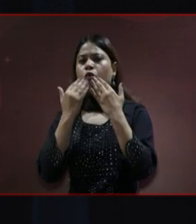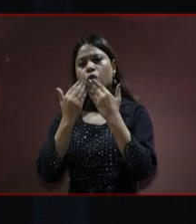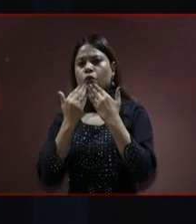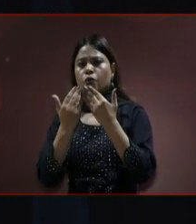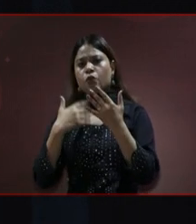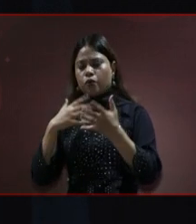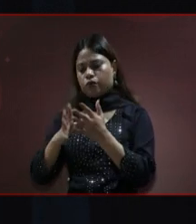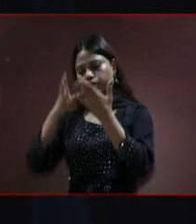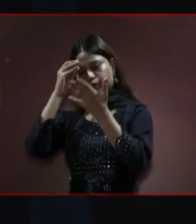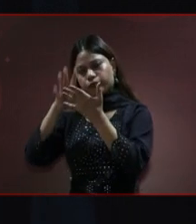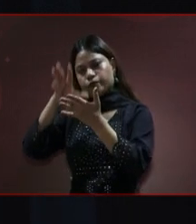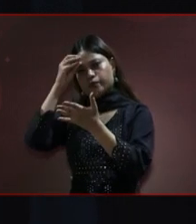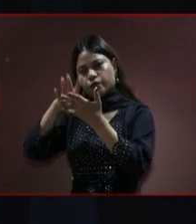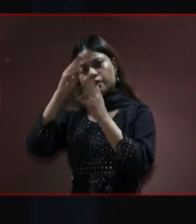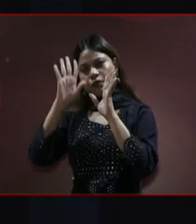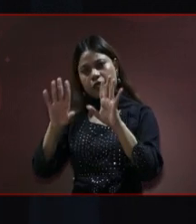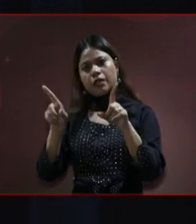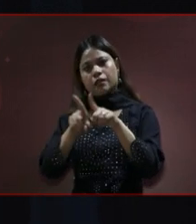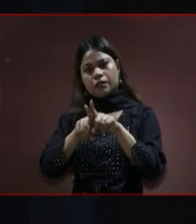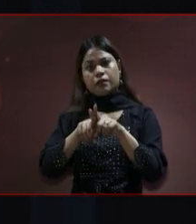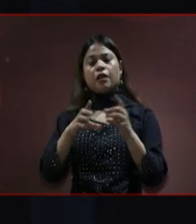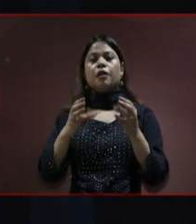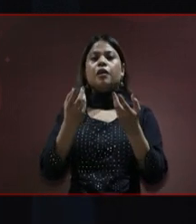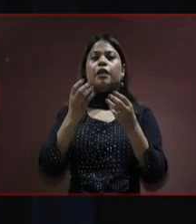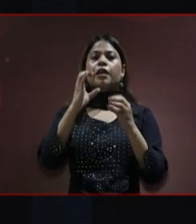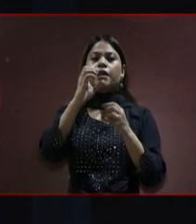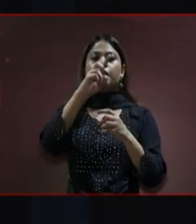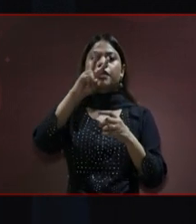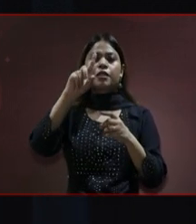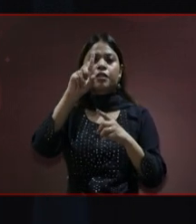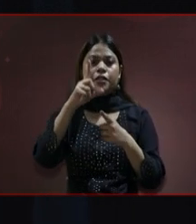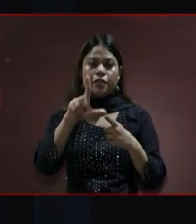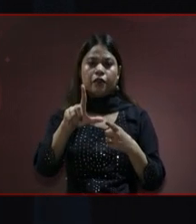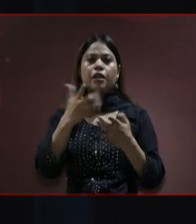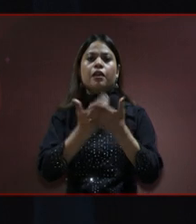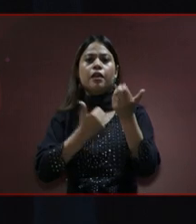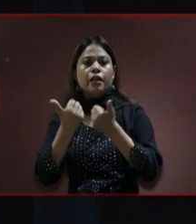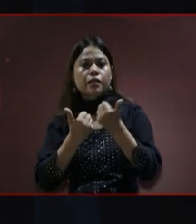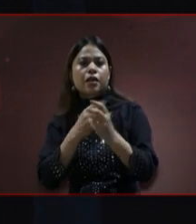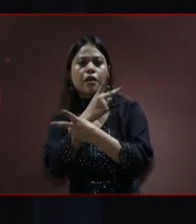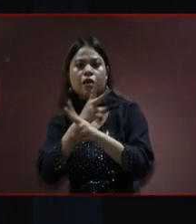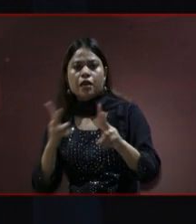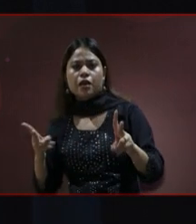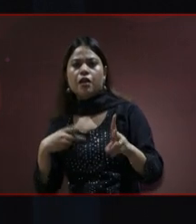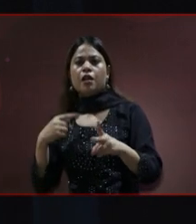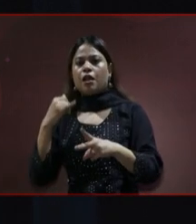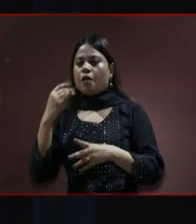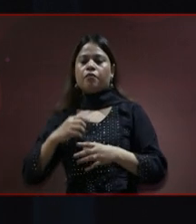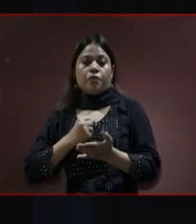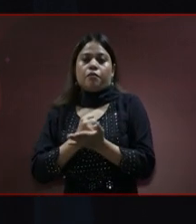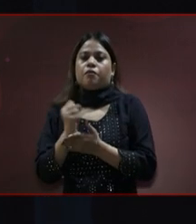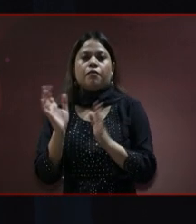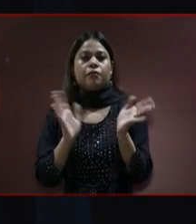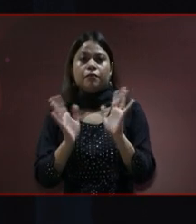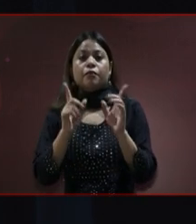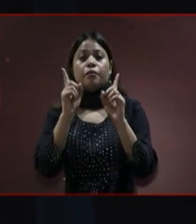एक आधा बार कुछ मित्र मैंने तो कभी सिविल सर्विस की एग्जामिनेशन संजय जी या राहुल जी जैसे देने की हिम्मत भी नहीं किया था, लेकिन